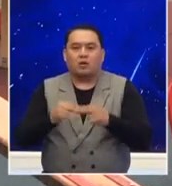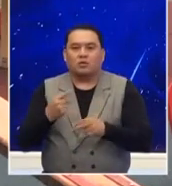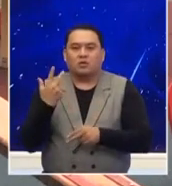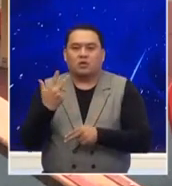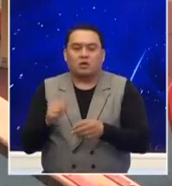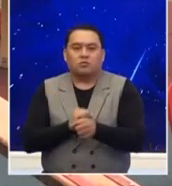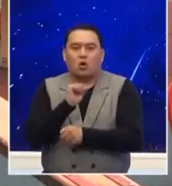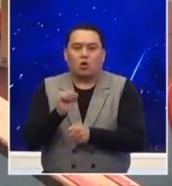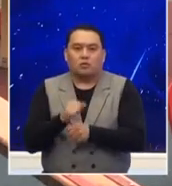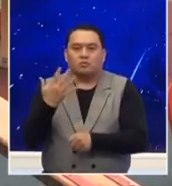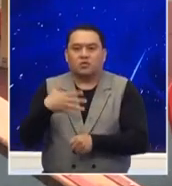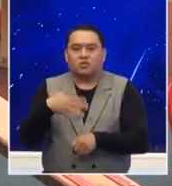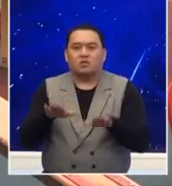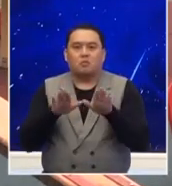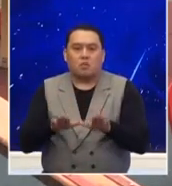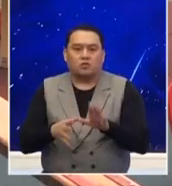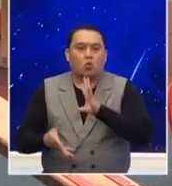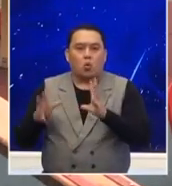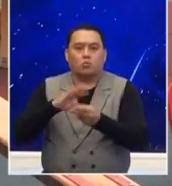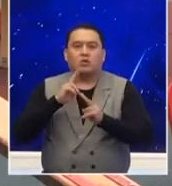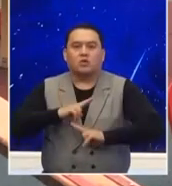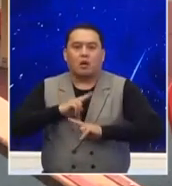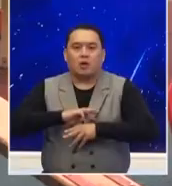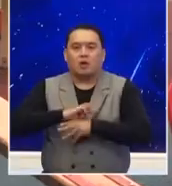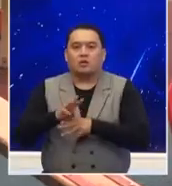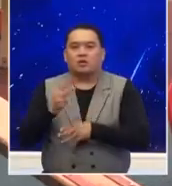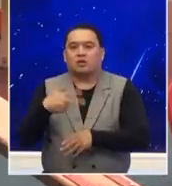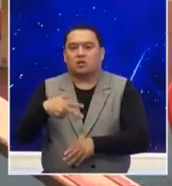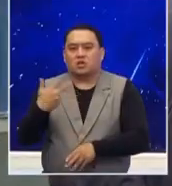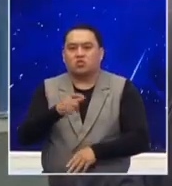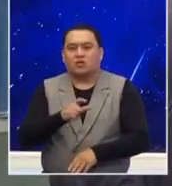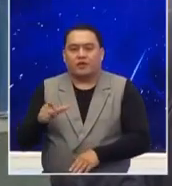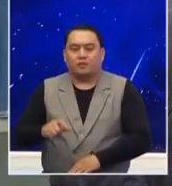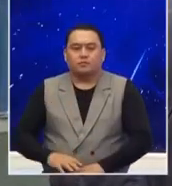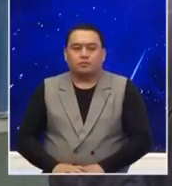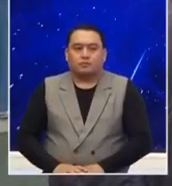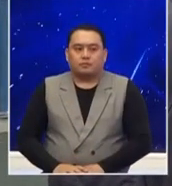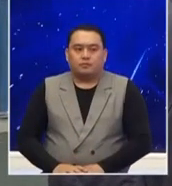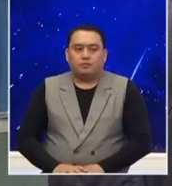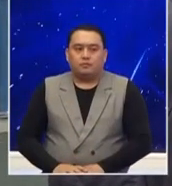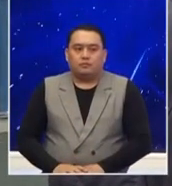парковки, рассчитанные на 50 мест. В общем, на работы трудоустроено 33 человека.